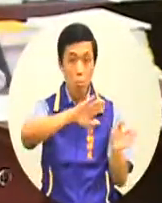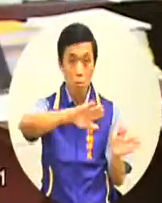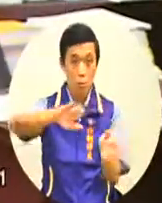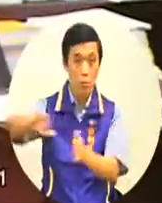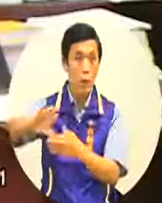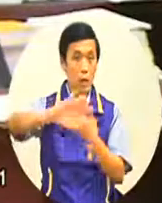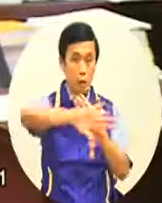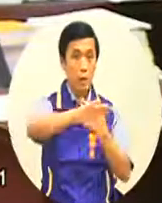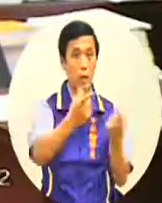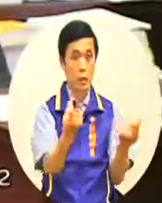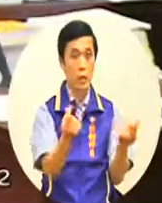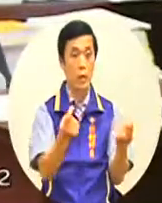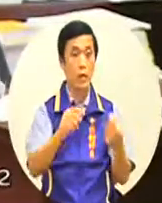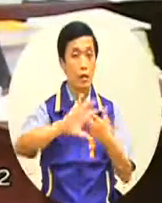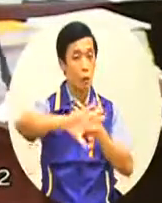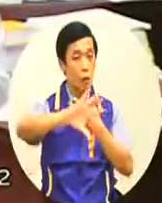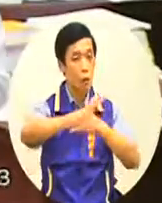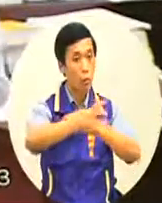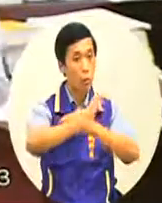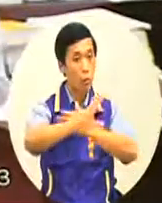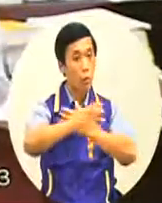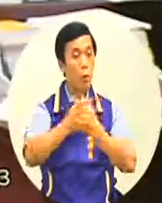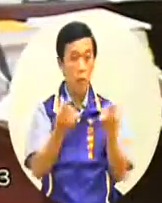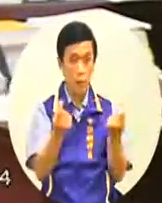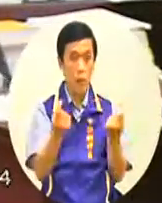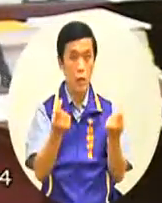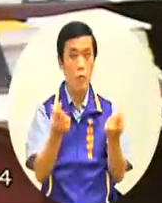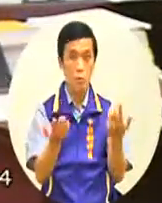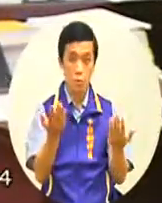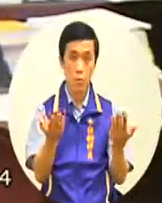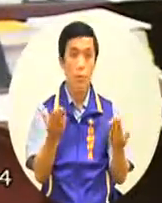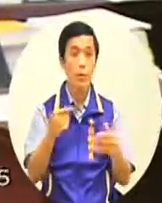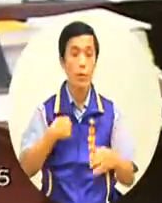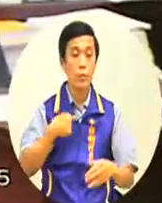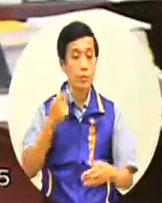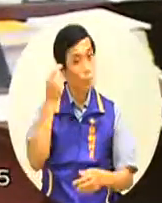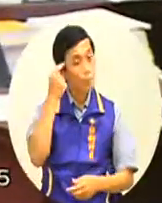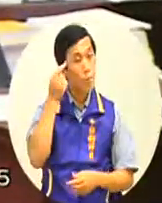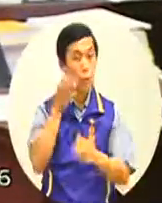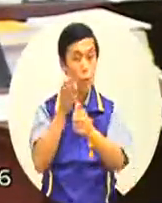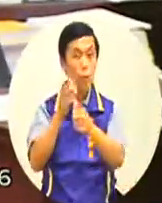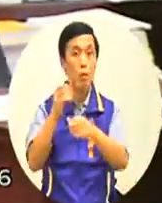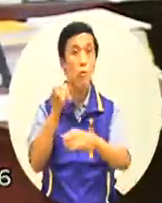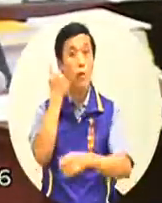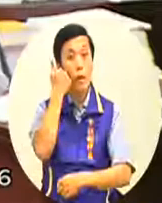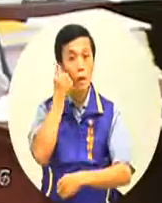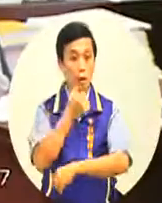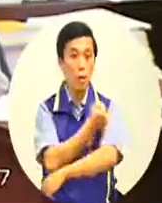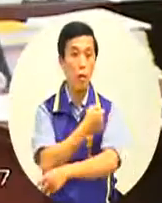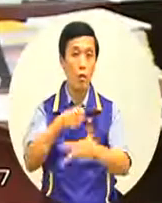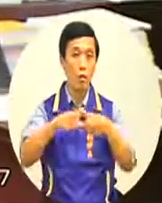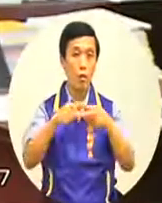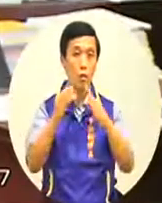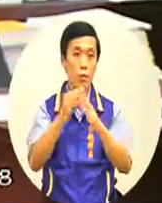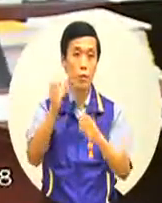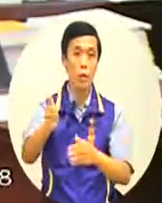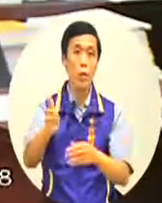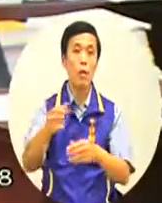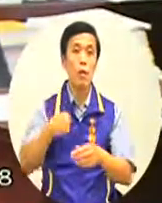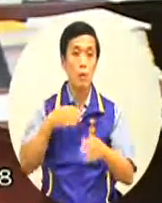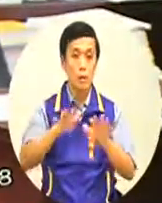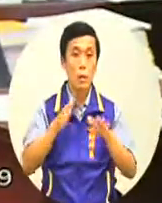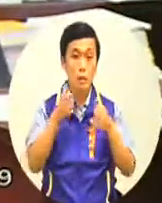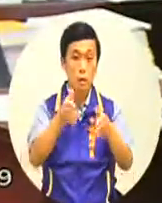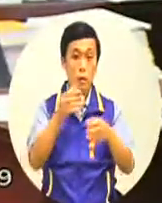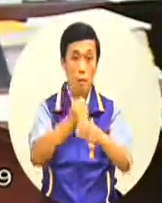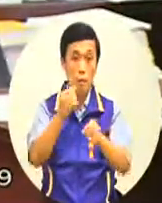是这样，其他的国家的趋势也是这样。所以在这边其实我想请教一下劳工局长，因为我们在谈失业率，我们整体